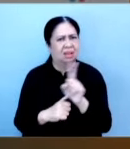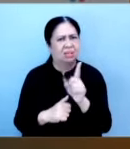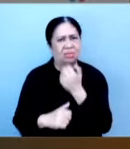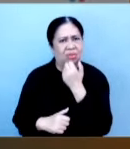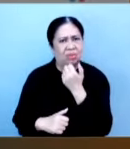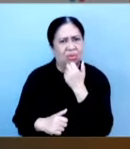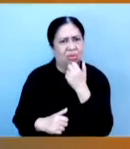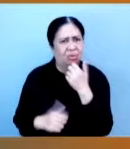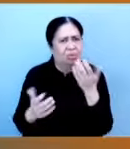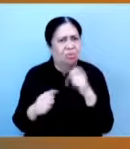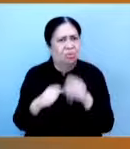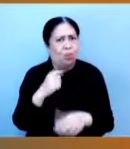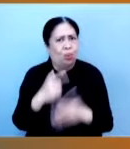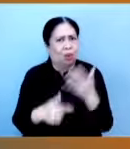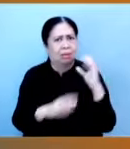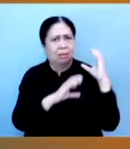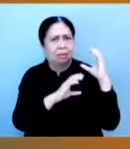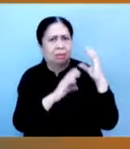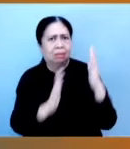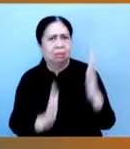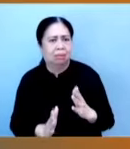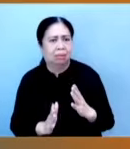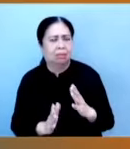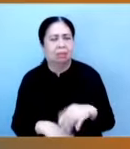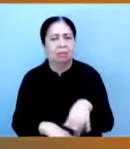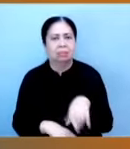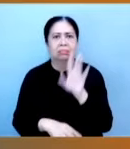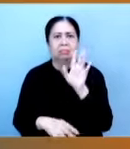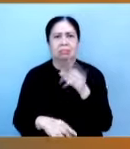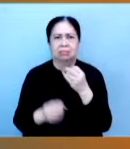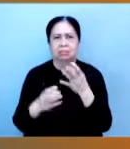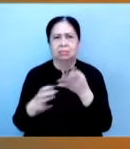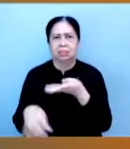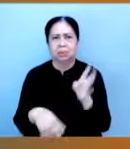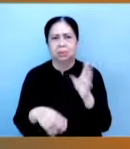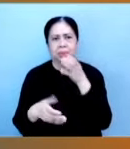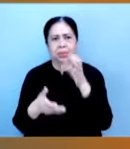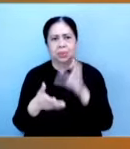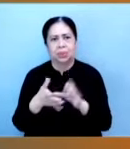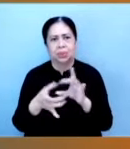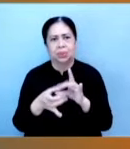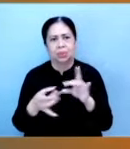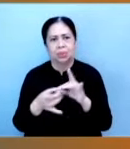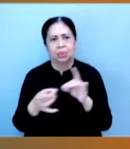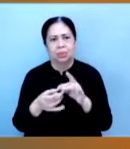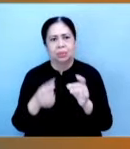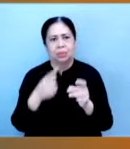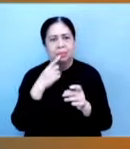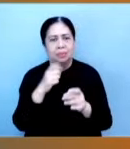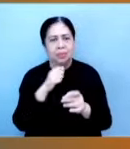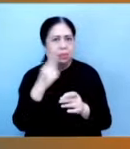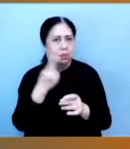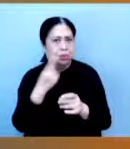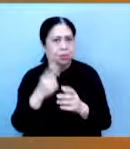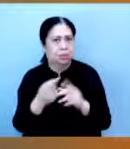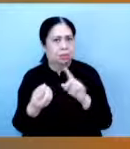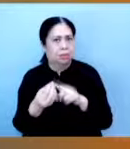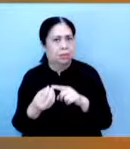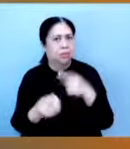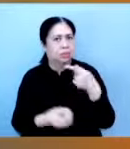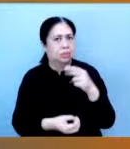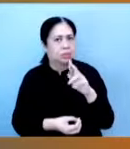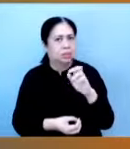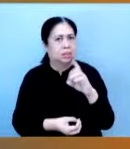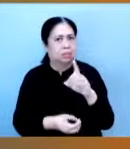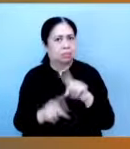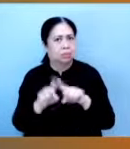pagiging kargador hindi na raw pinalampas ni Kim ang ganitong komento Ana Hindi lang naman daw ito tungkol kay Gerald kundi pati